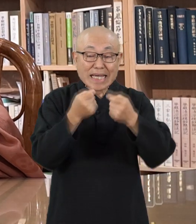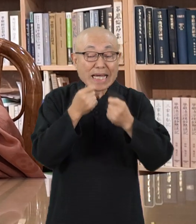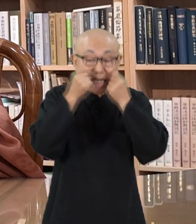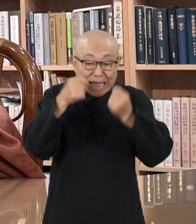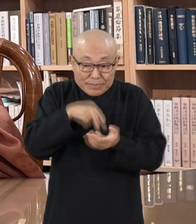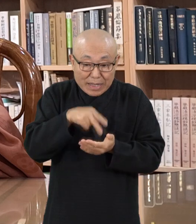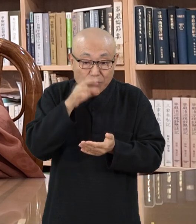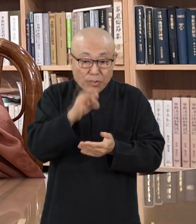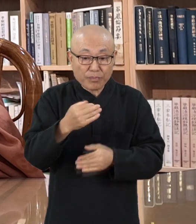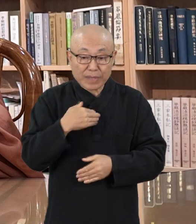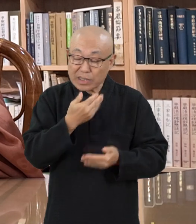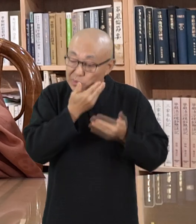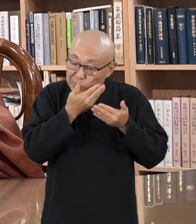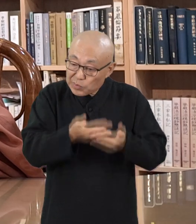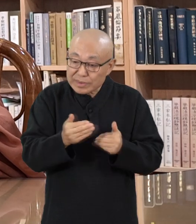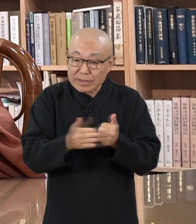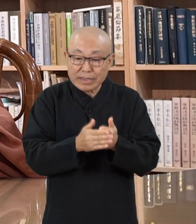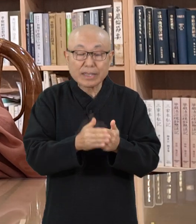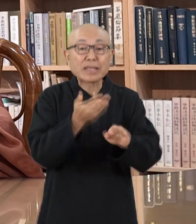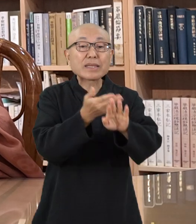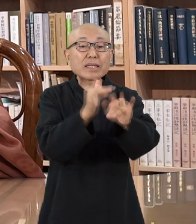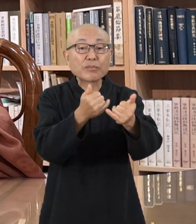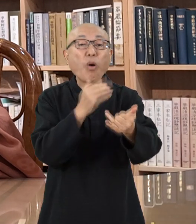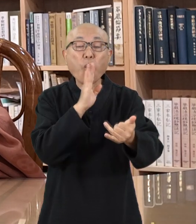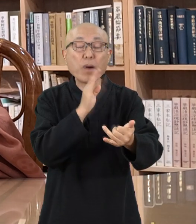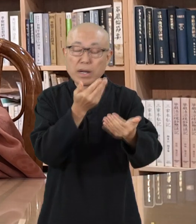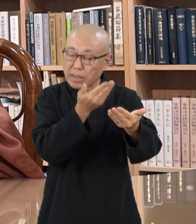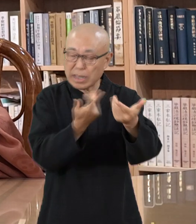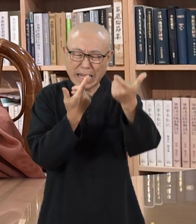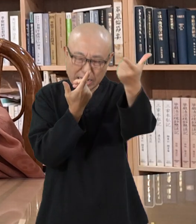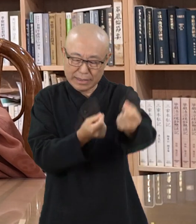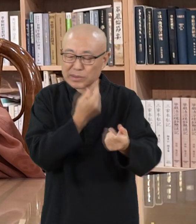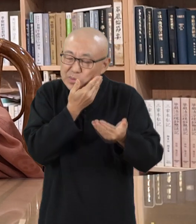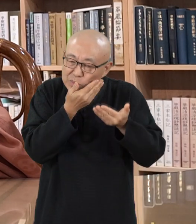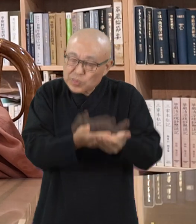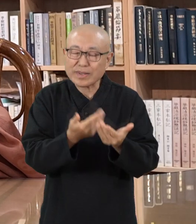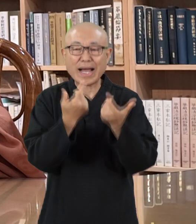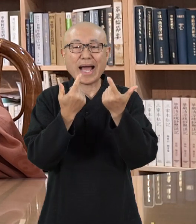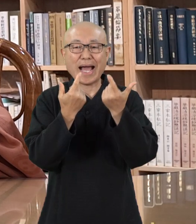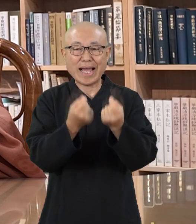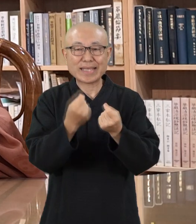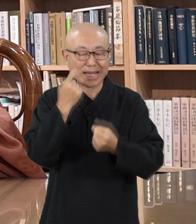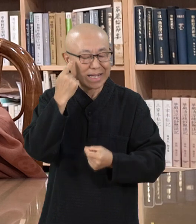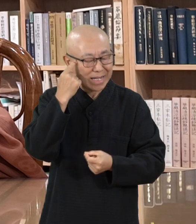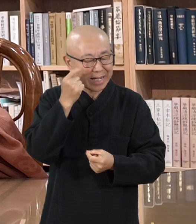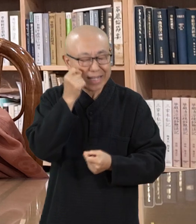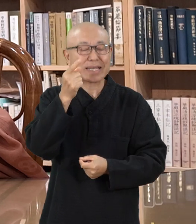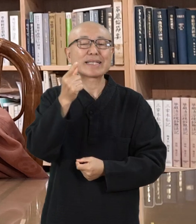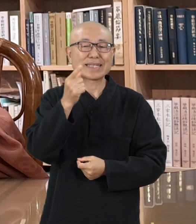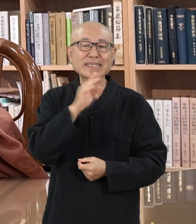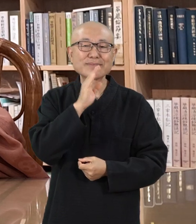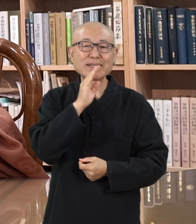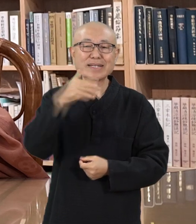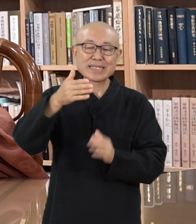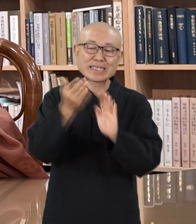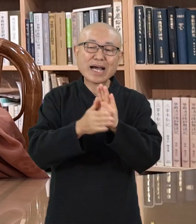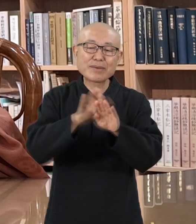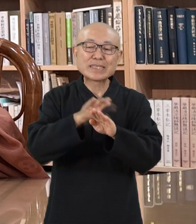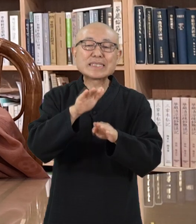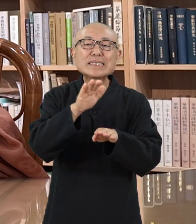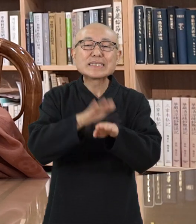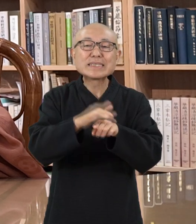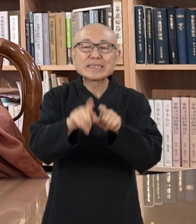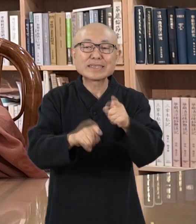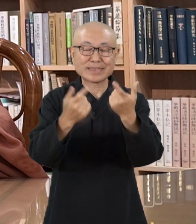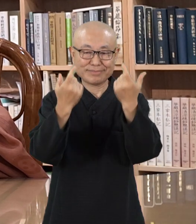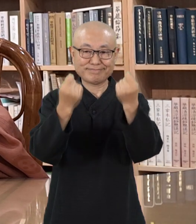와서 내가 소중한 만큼 상대방도 소중하다. 이것을 깨닫는 것이 자비실천의